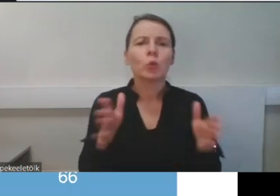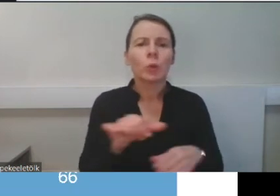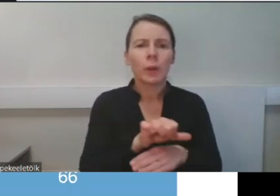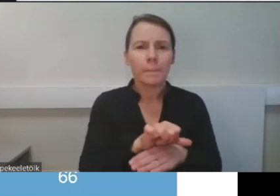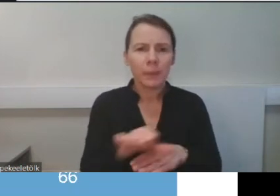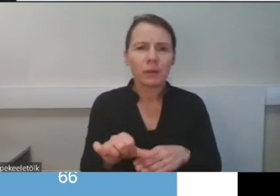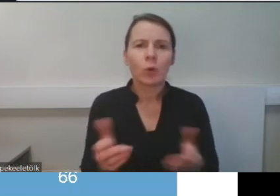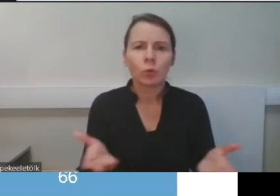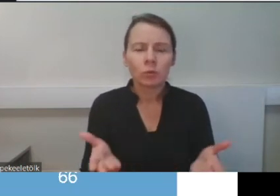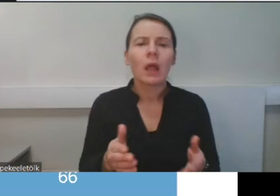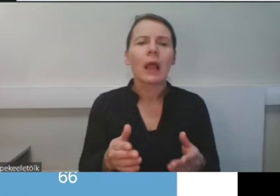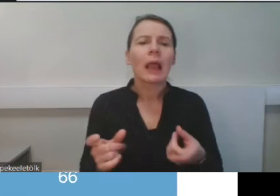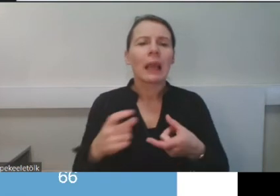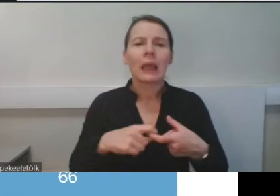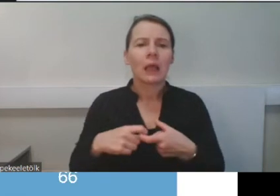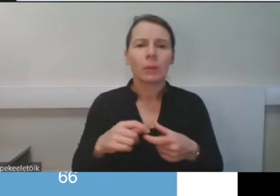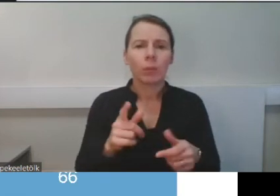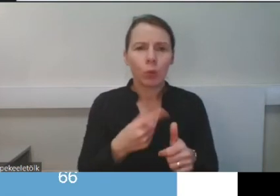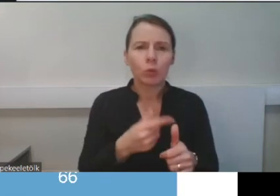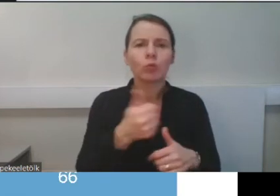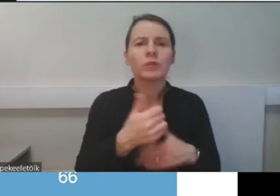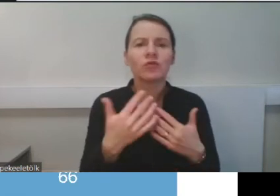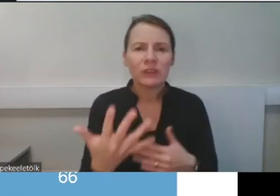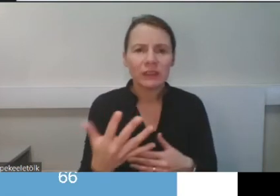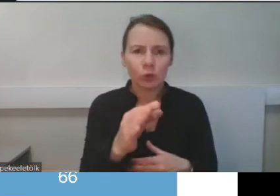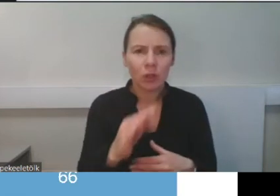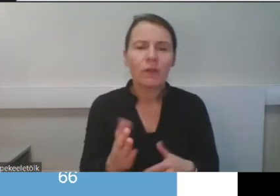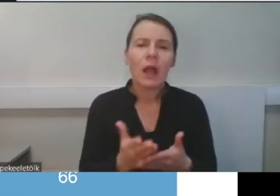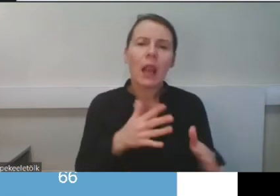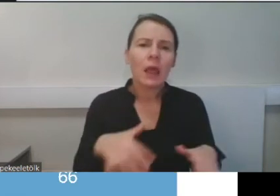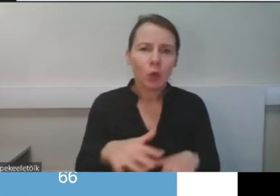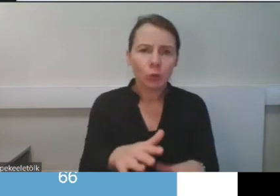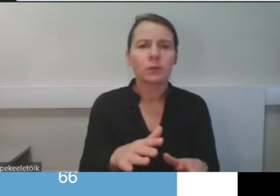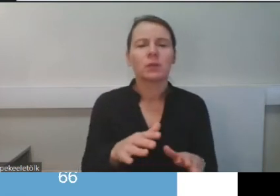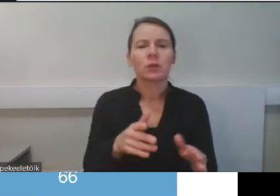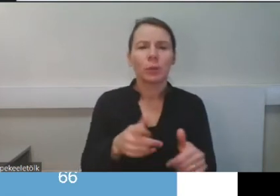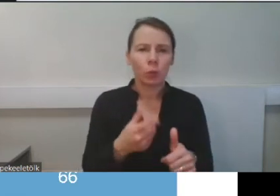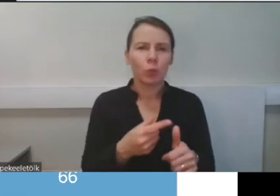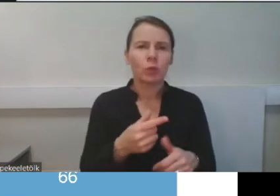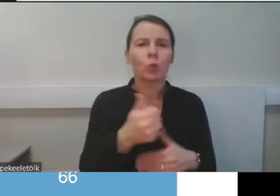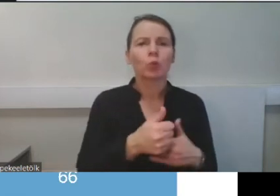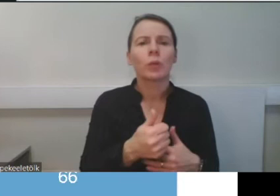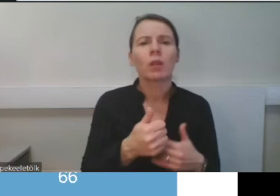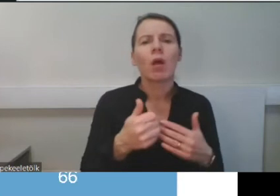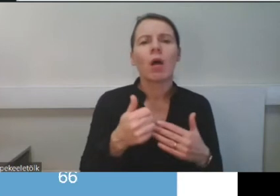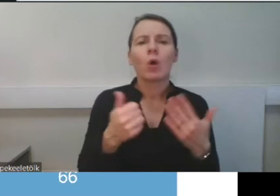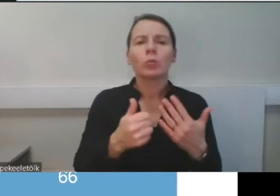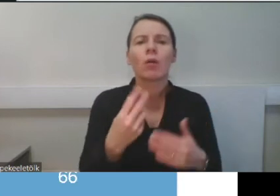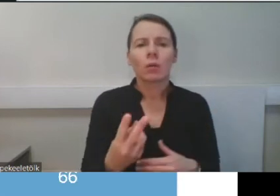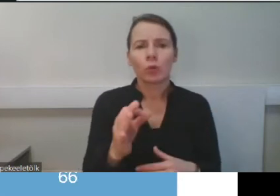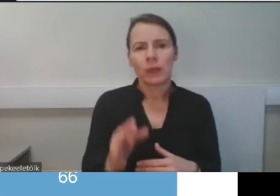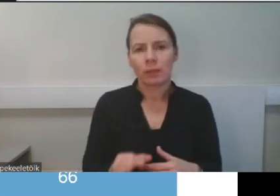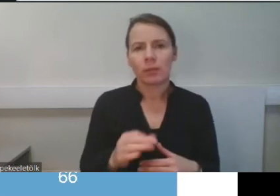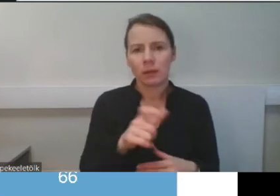ja tegevuspiirangu valdkondi, puudeliigid olen ma siis võtnud ka statistikas seisuga 31.